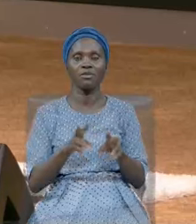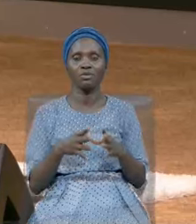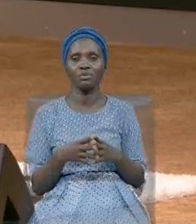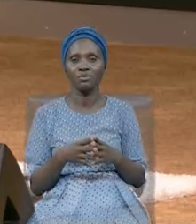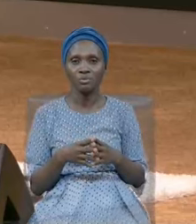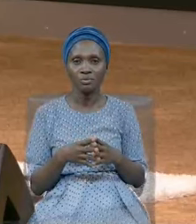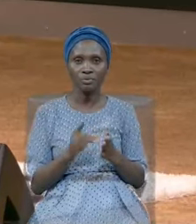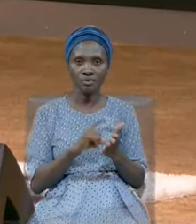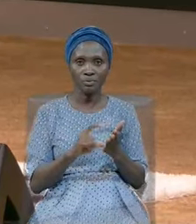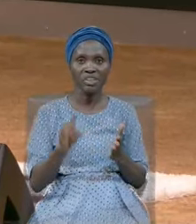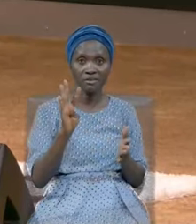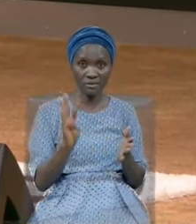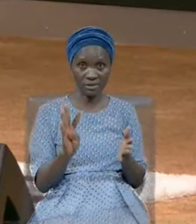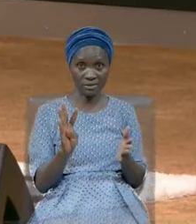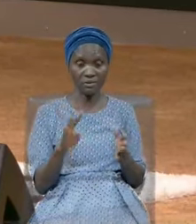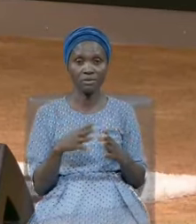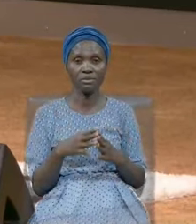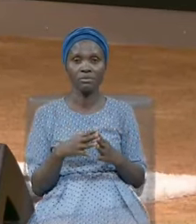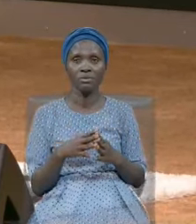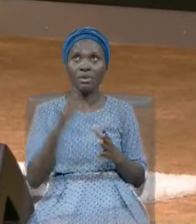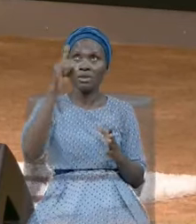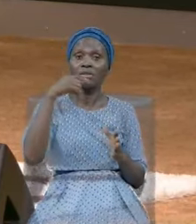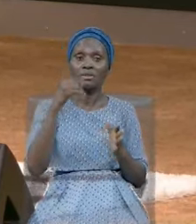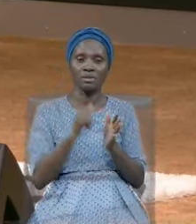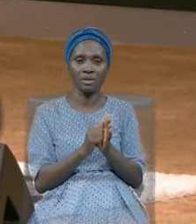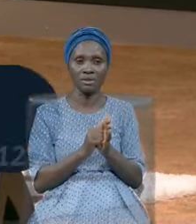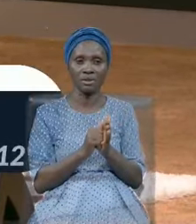gloire et par sa vertu. Le verset 4 dit,